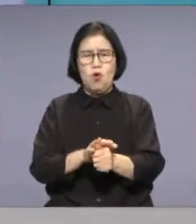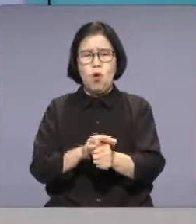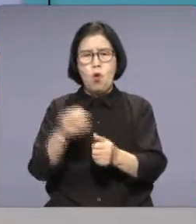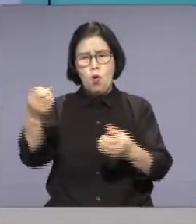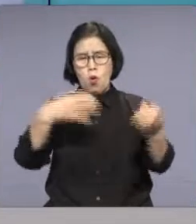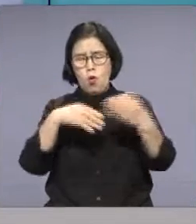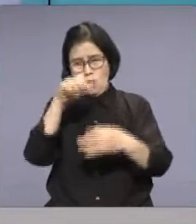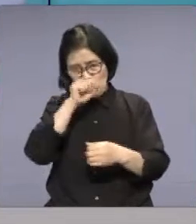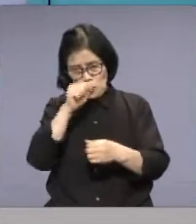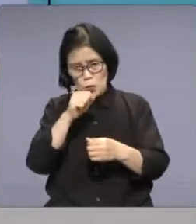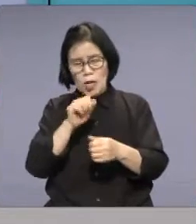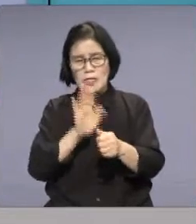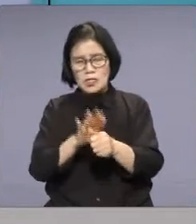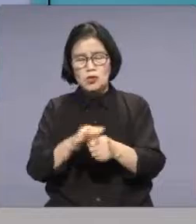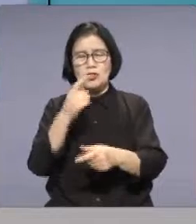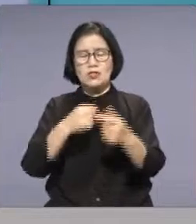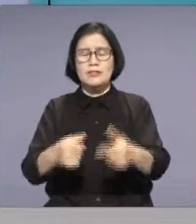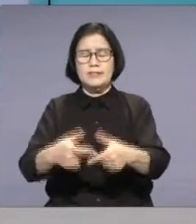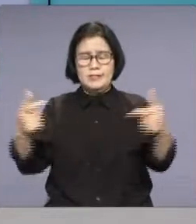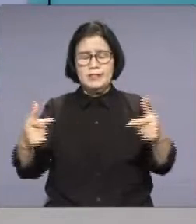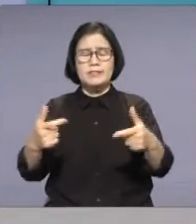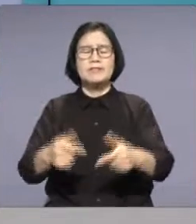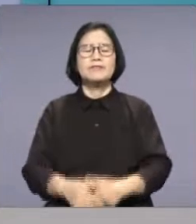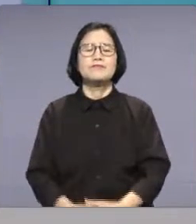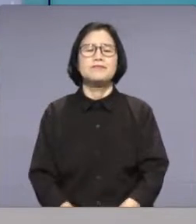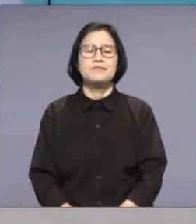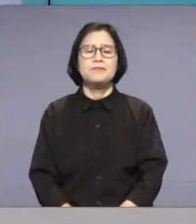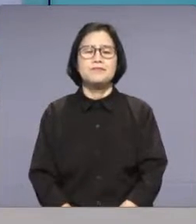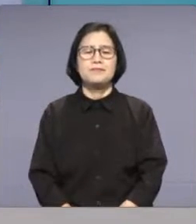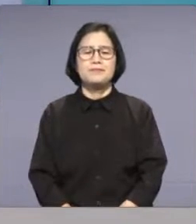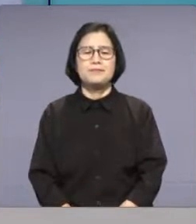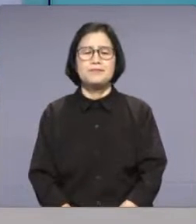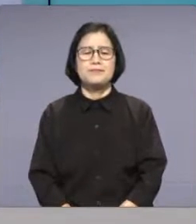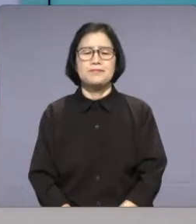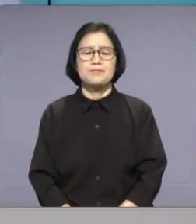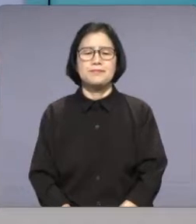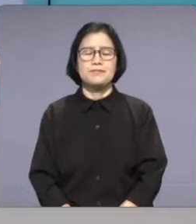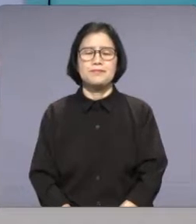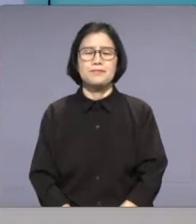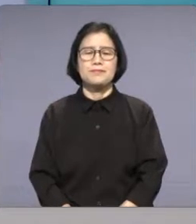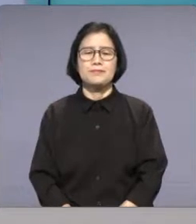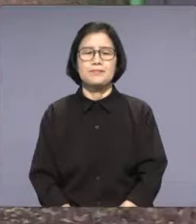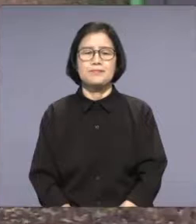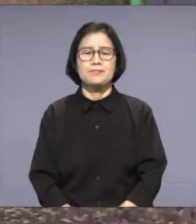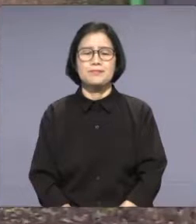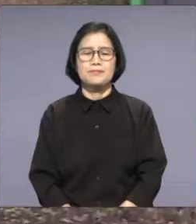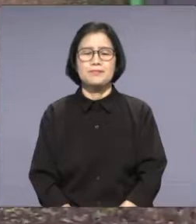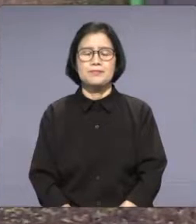올해는 지원 대상을 대폭 확대하기로 했습니다. 권현 기자입니다.